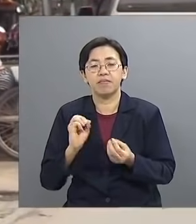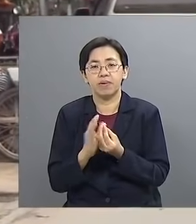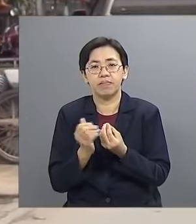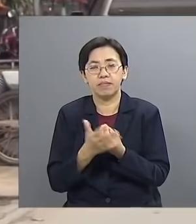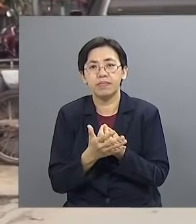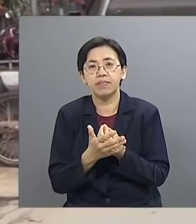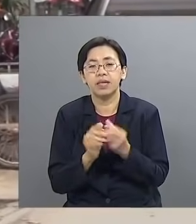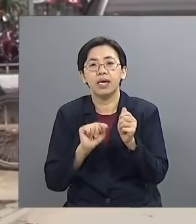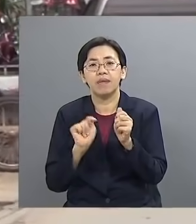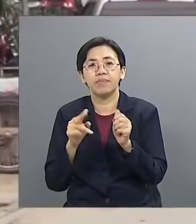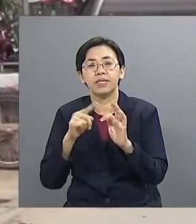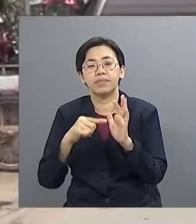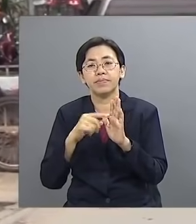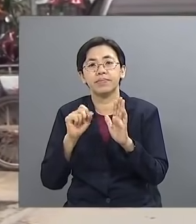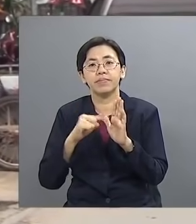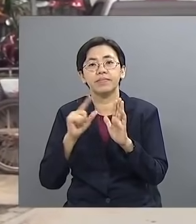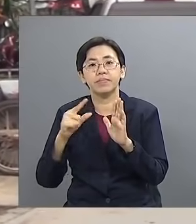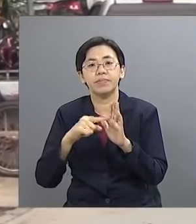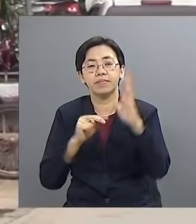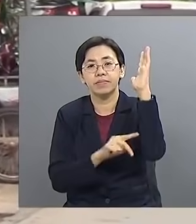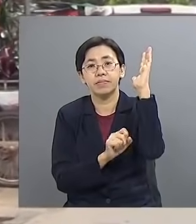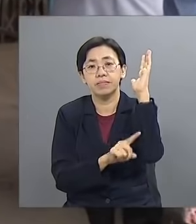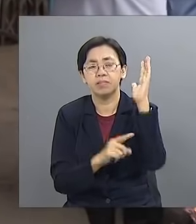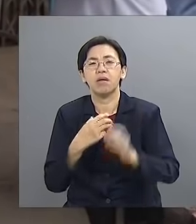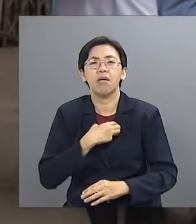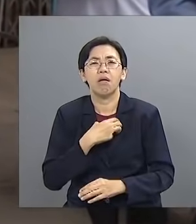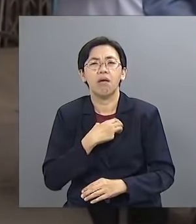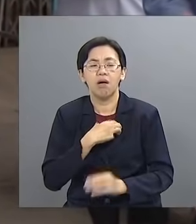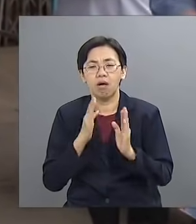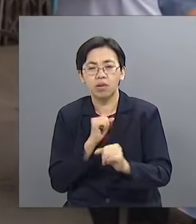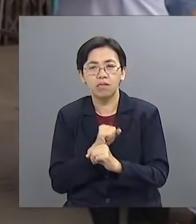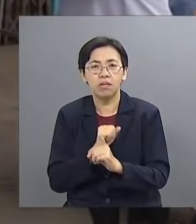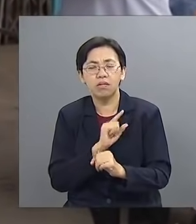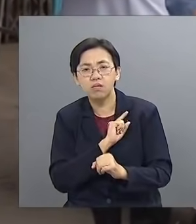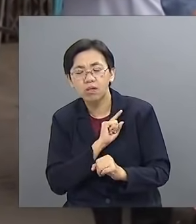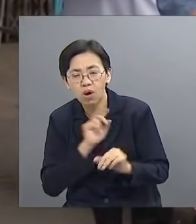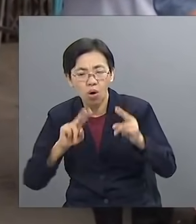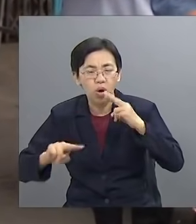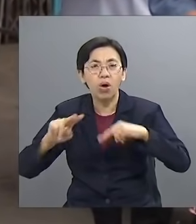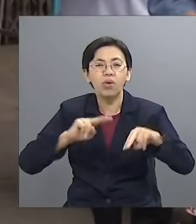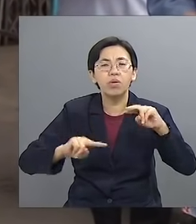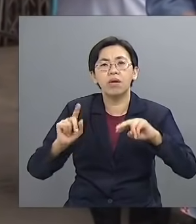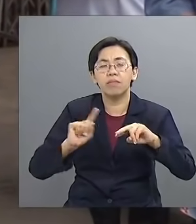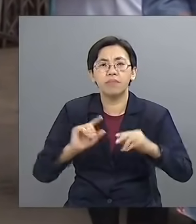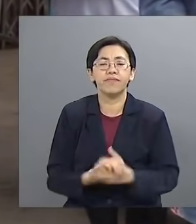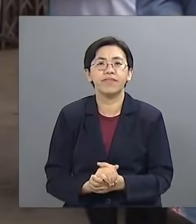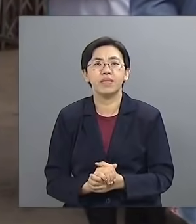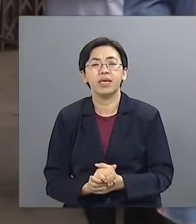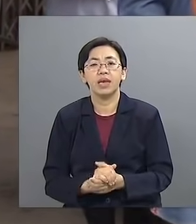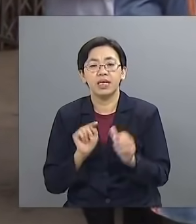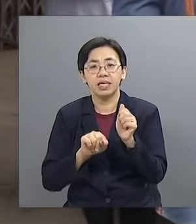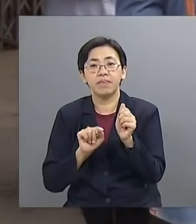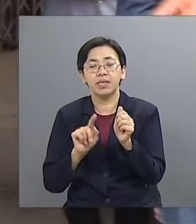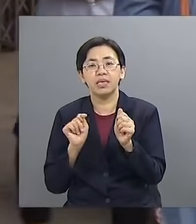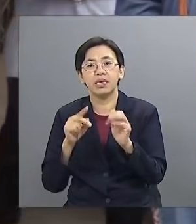าจังหวัดนครศรีธรรมราชนะคะว่าอยากจะให้เจ้าหน้าที่เนี่ยไปเพิ่มความเข้มงวดเนื่องจากพื้นที่อำเภอท่าศาลาอำเภอน